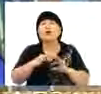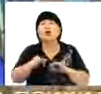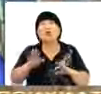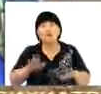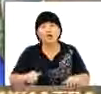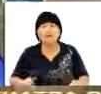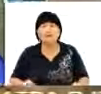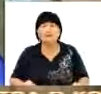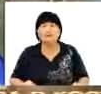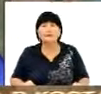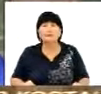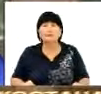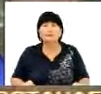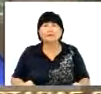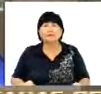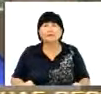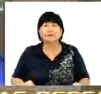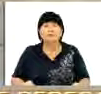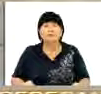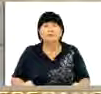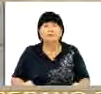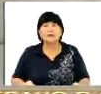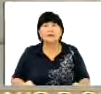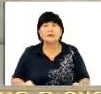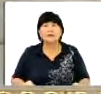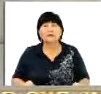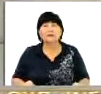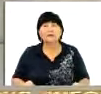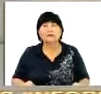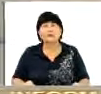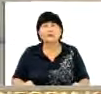Галмжан Жумназар, Ежас Абдельда и Саша Арипов, Досхан Сатпай, телеканал «Казахстан, Кызылорда».